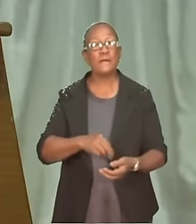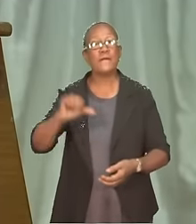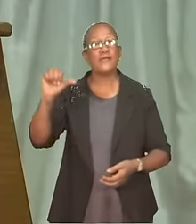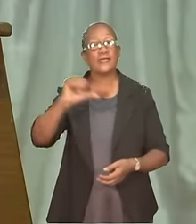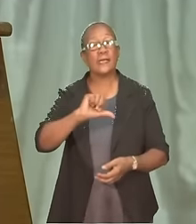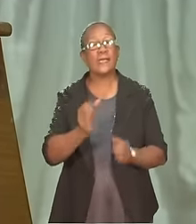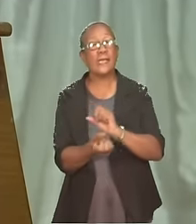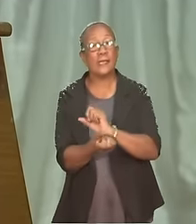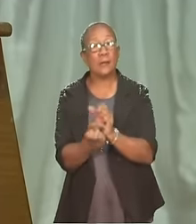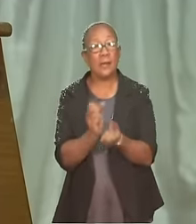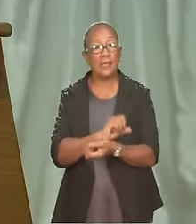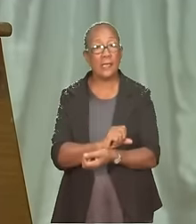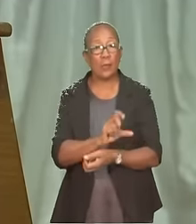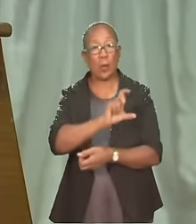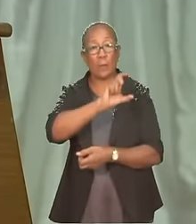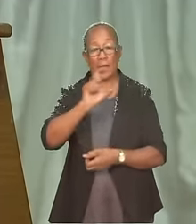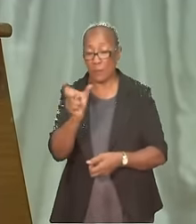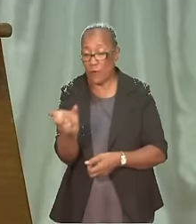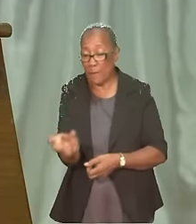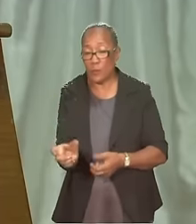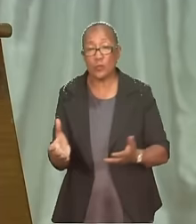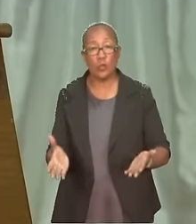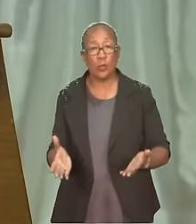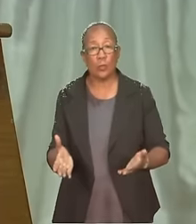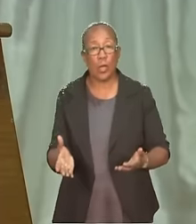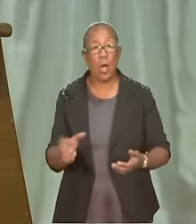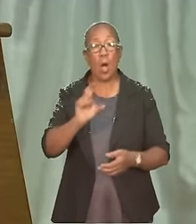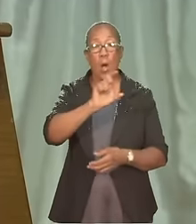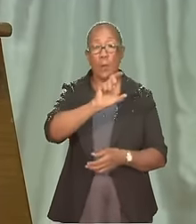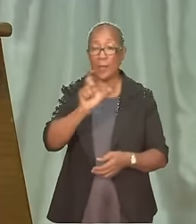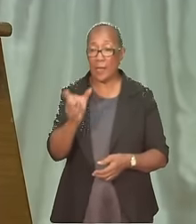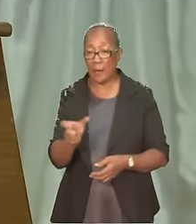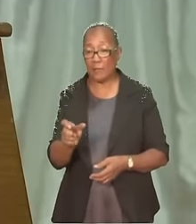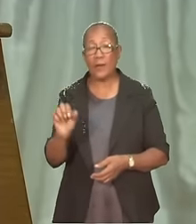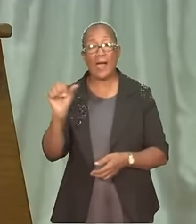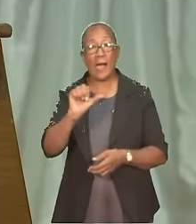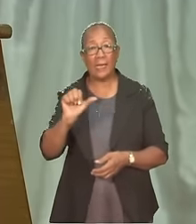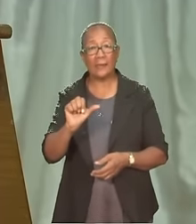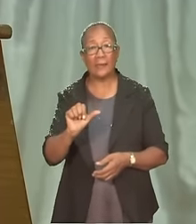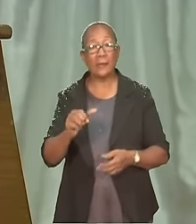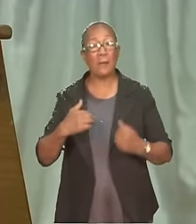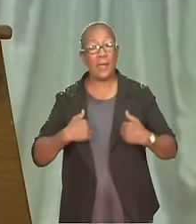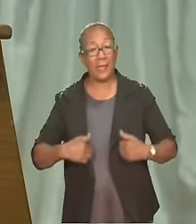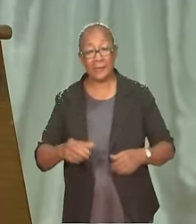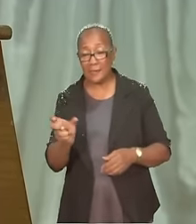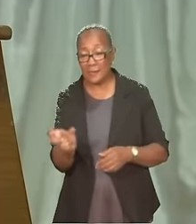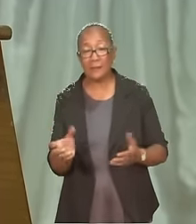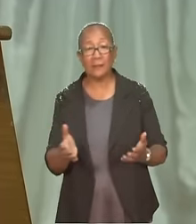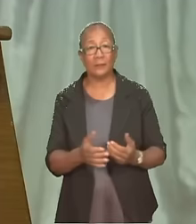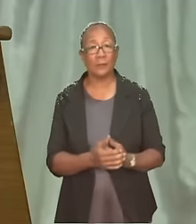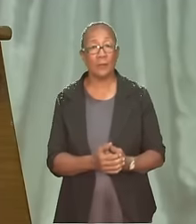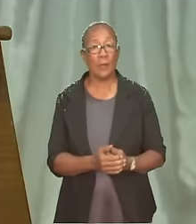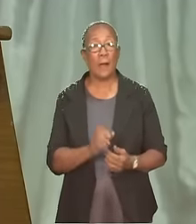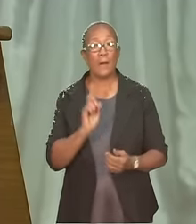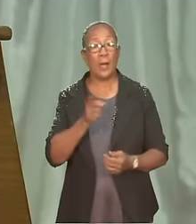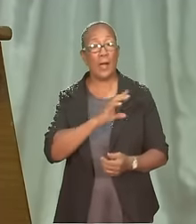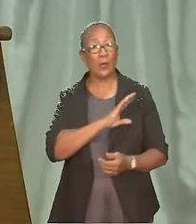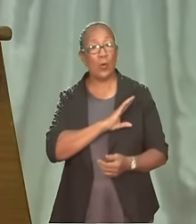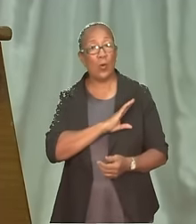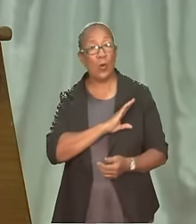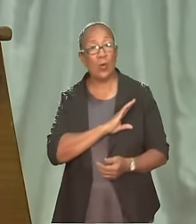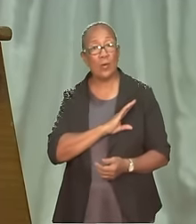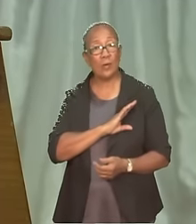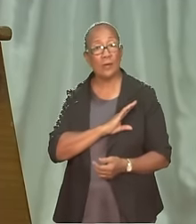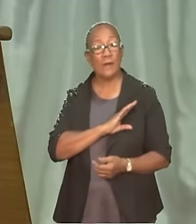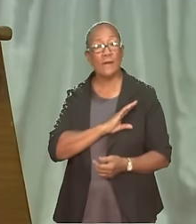namen van personen, op namen van rechtspersonen, Maar ook hoeveel